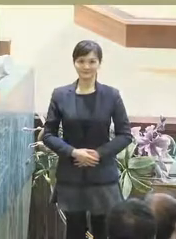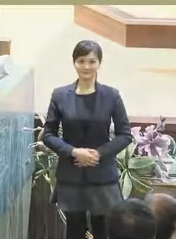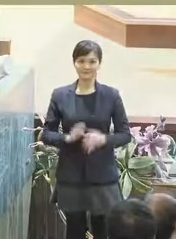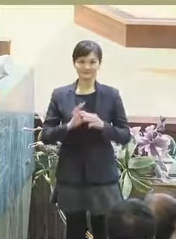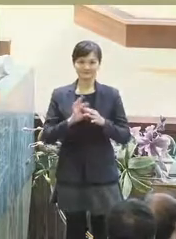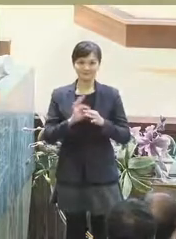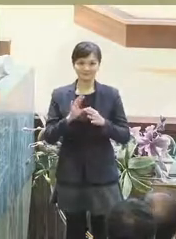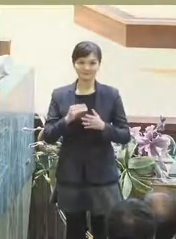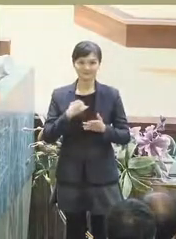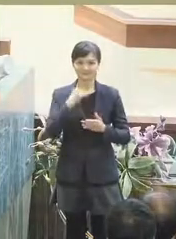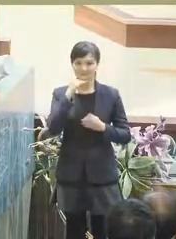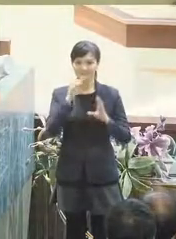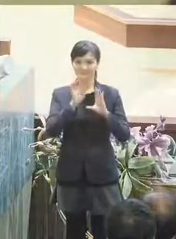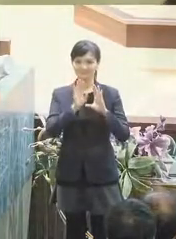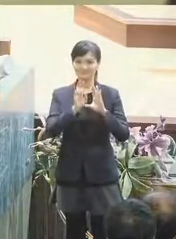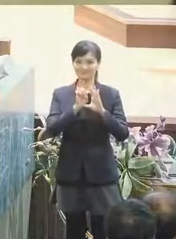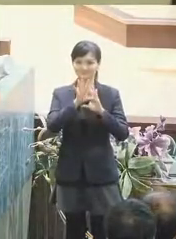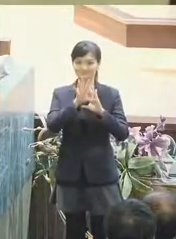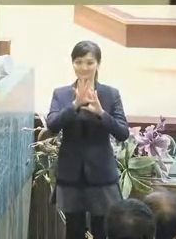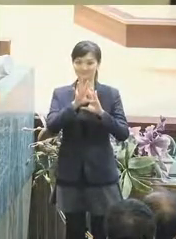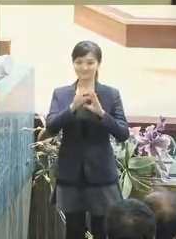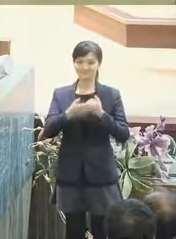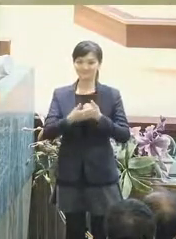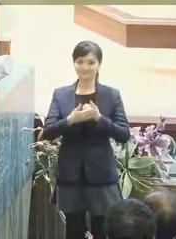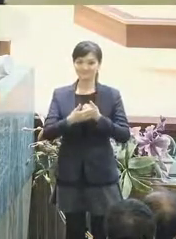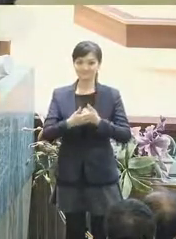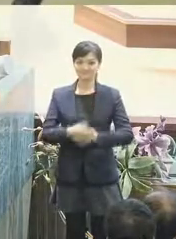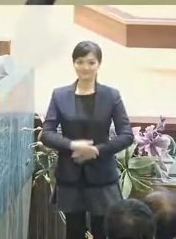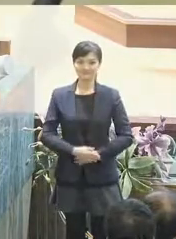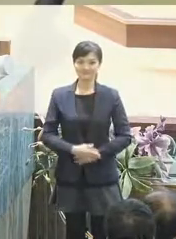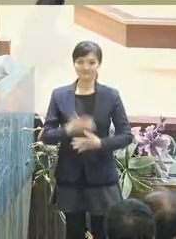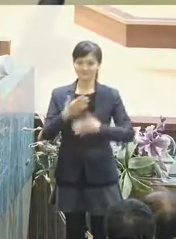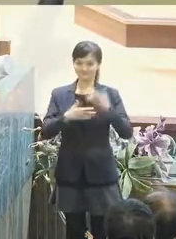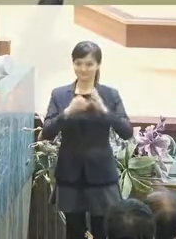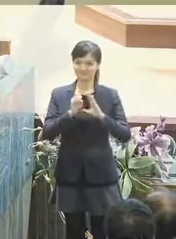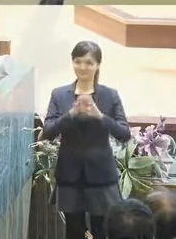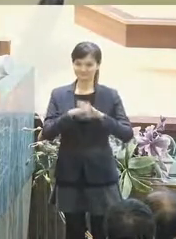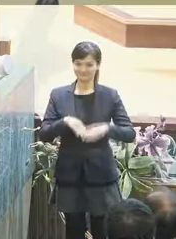没关系，那就继续放这个好了。我等一下放影片就可以了。